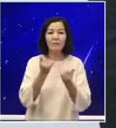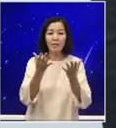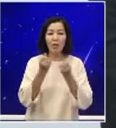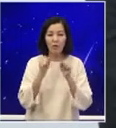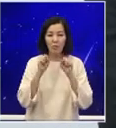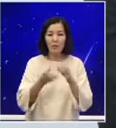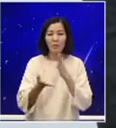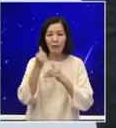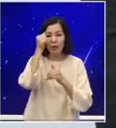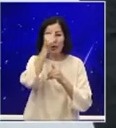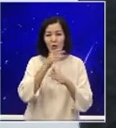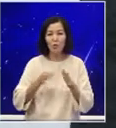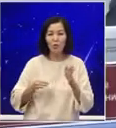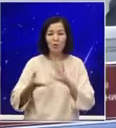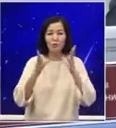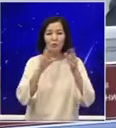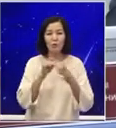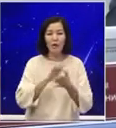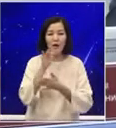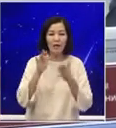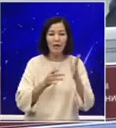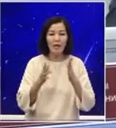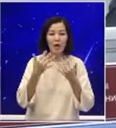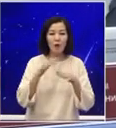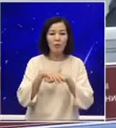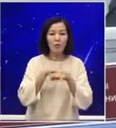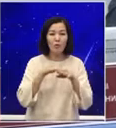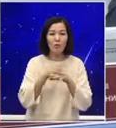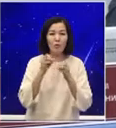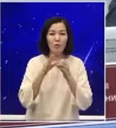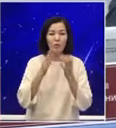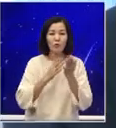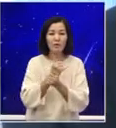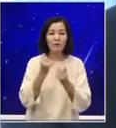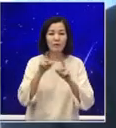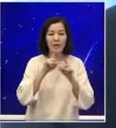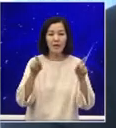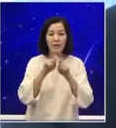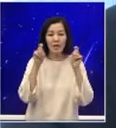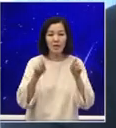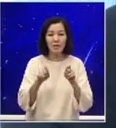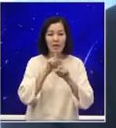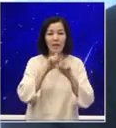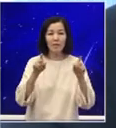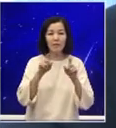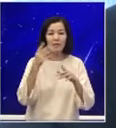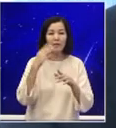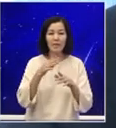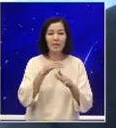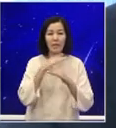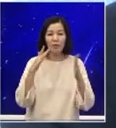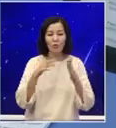Жалпы былтырдан бастап облыс аумағындағы қалалар мен ауылдық округтерде 14 сервистік әкімдік ашылды. Ол ғимараттарда 40-тан